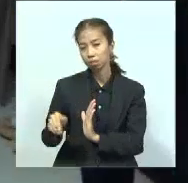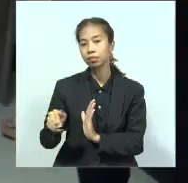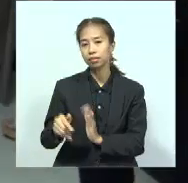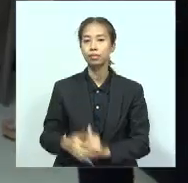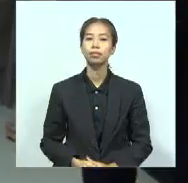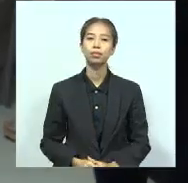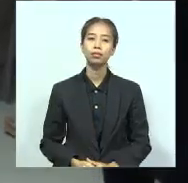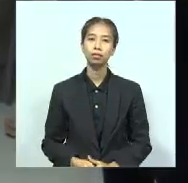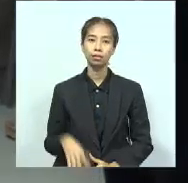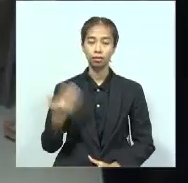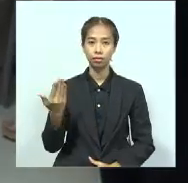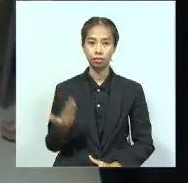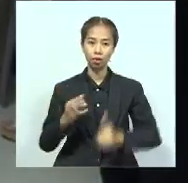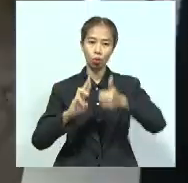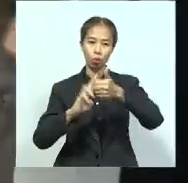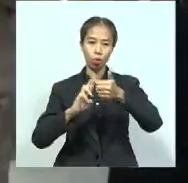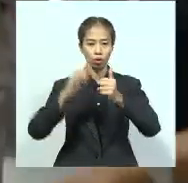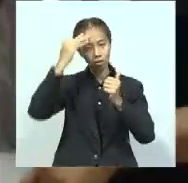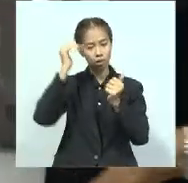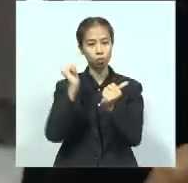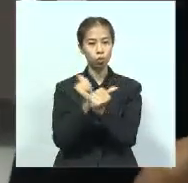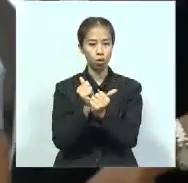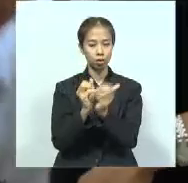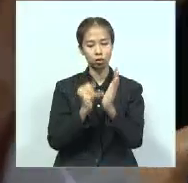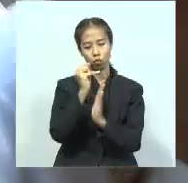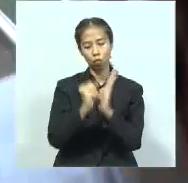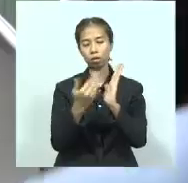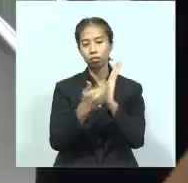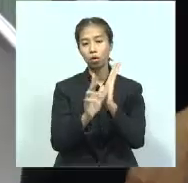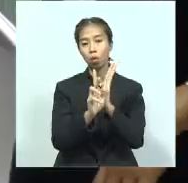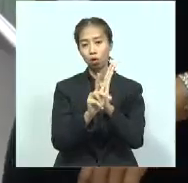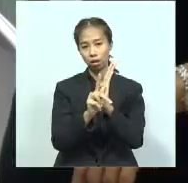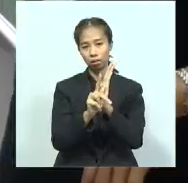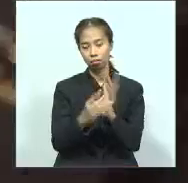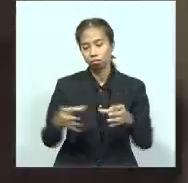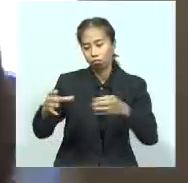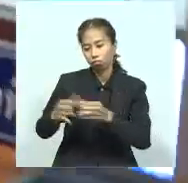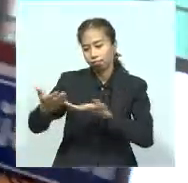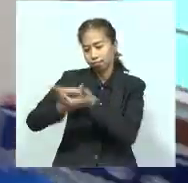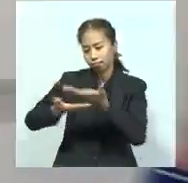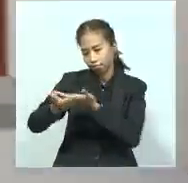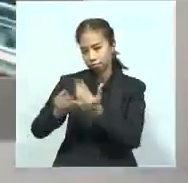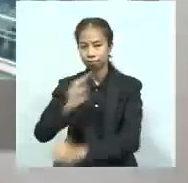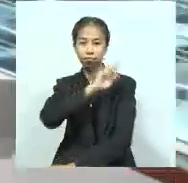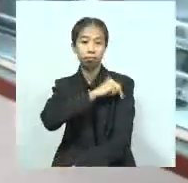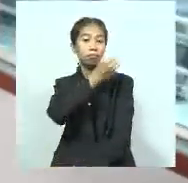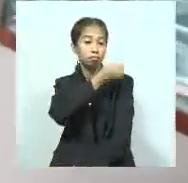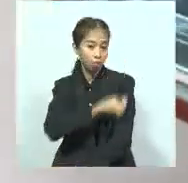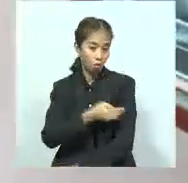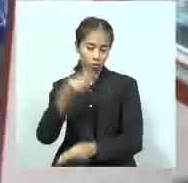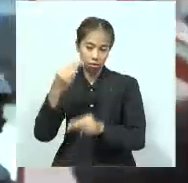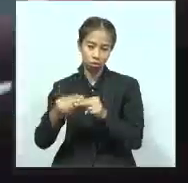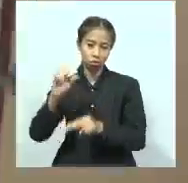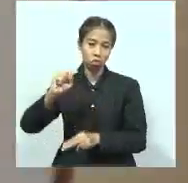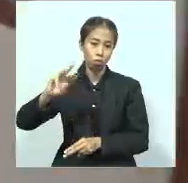พันตำรวจเอกสุทธิพงษ์เป๊กทองรองผู้บังคับการตำรวจภูธรจังหวัดขอนแก่นร่วมหารือกับนายแพทย์สมชายโชติปิยวัฒ